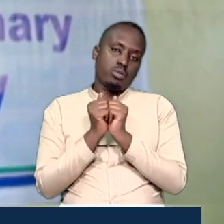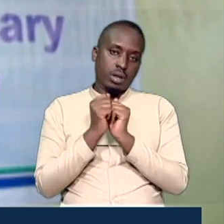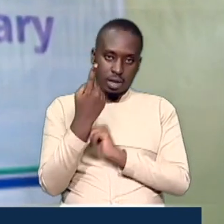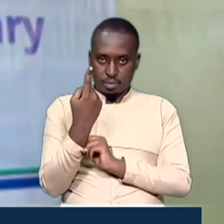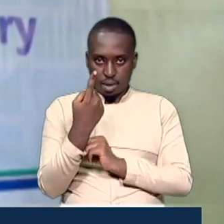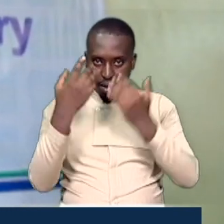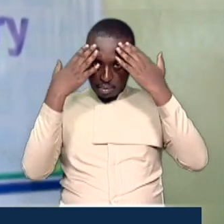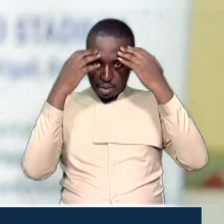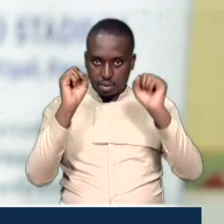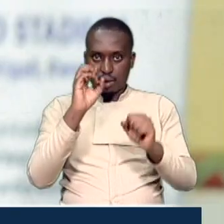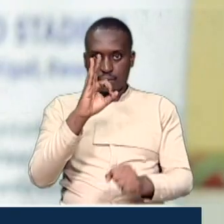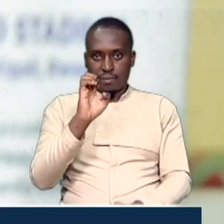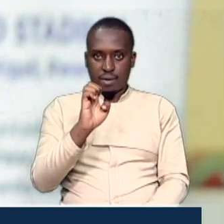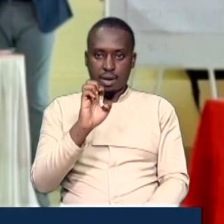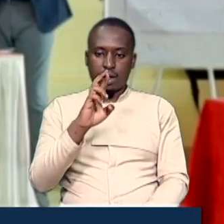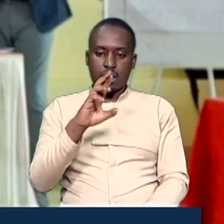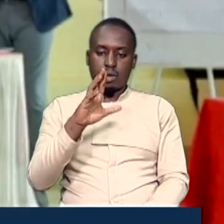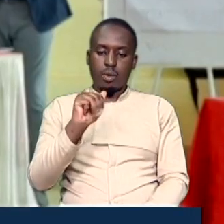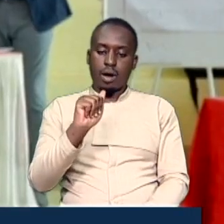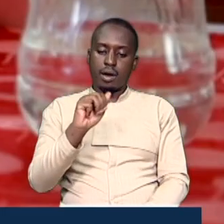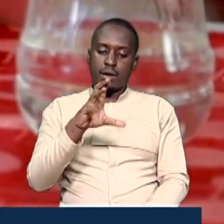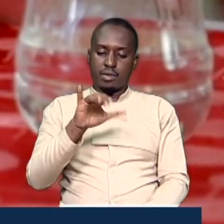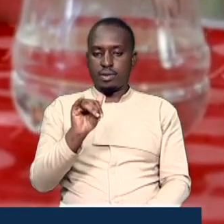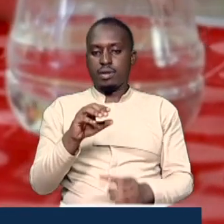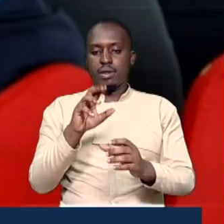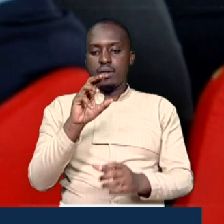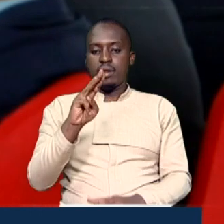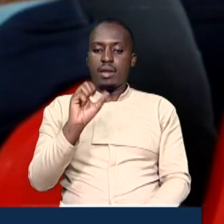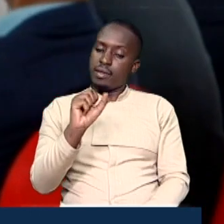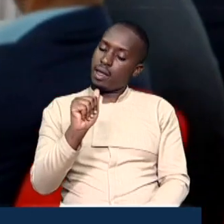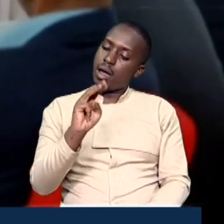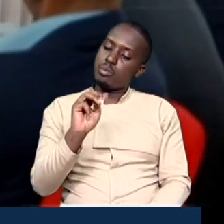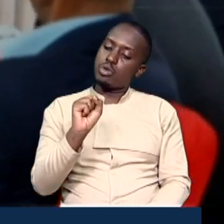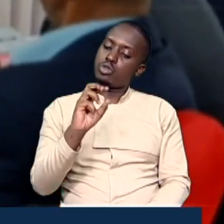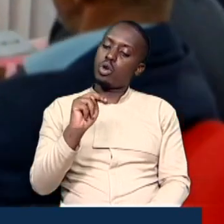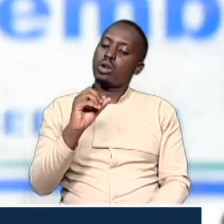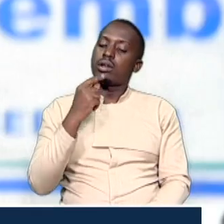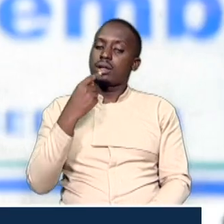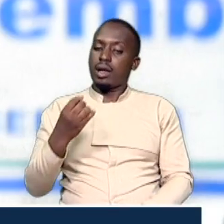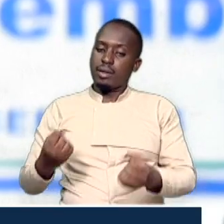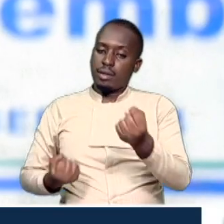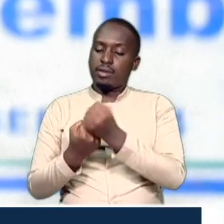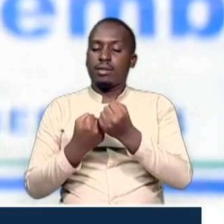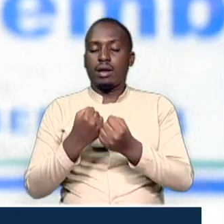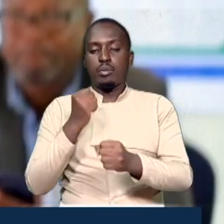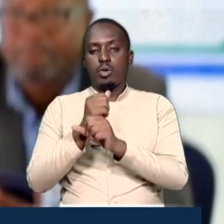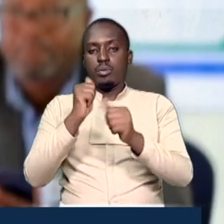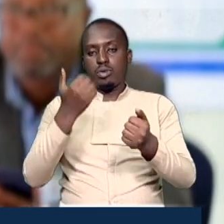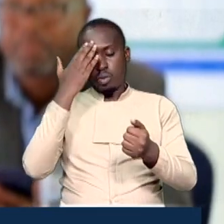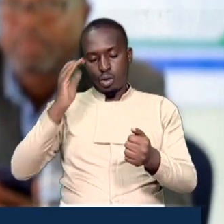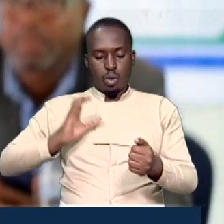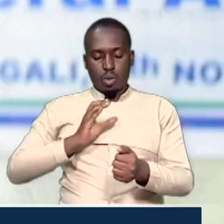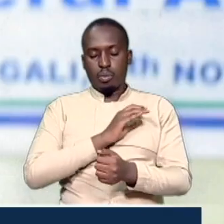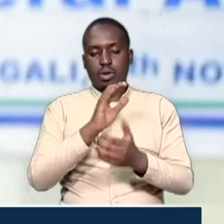wa Ferguson Ndayishimiye Samson akaba yijeje ko azashyigikira imikoranire myiza kugira ngo we na komite bateze imbere